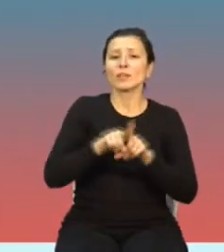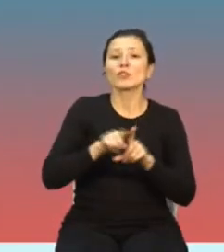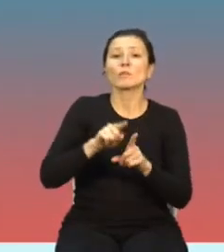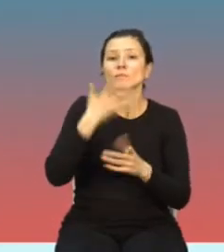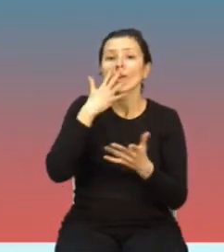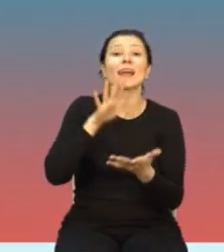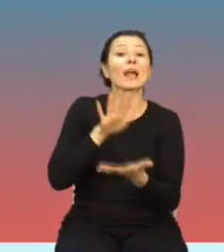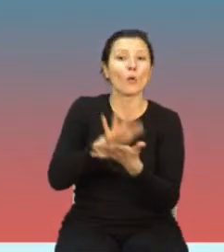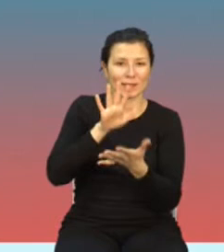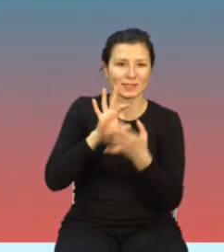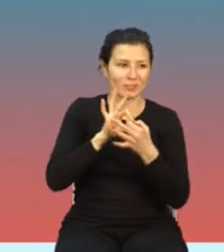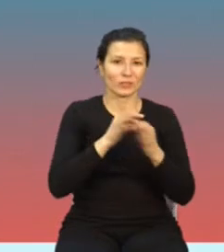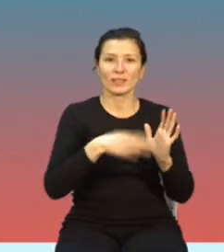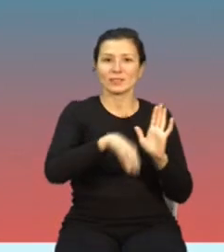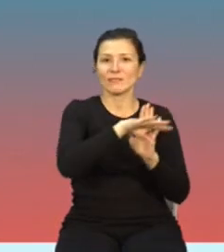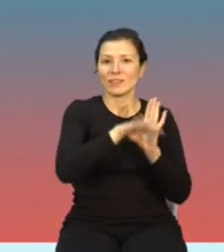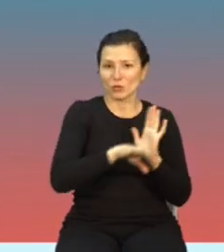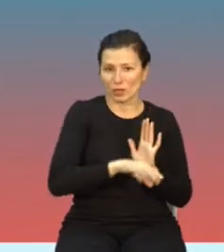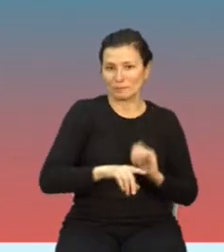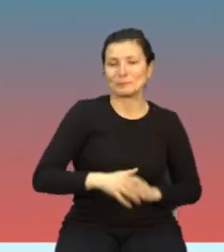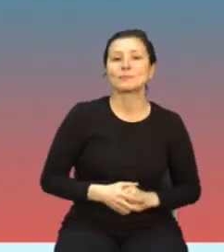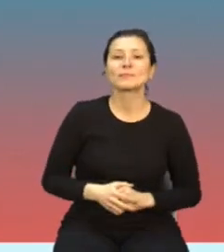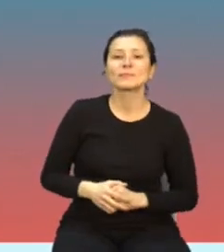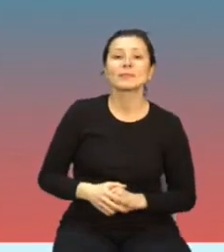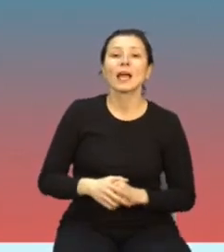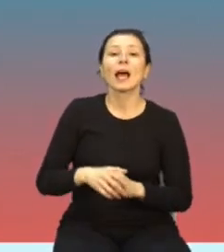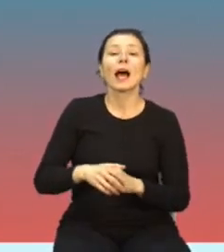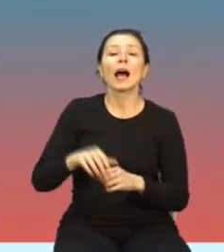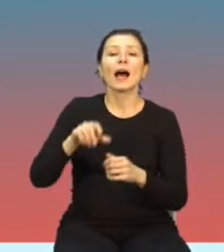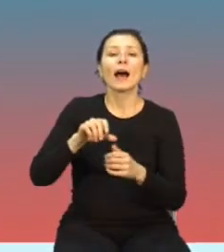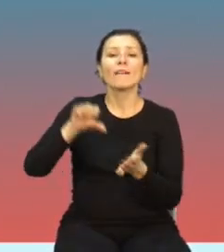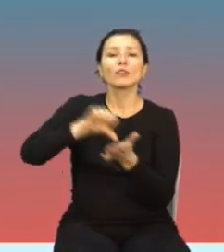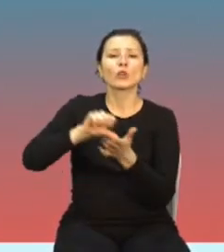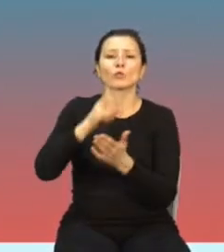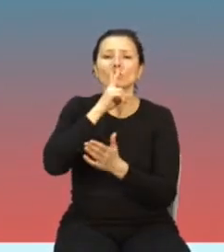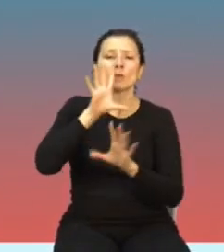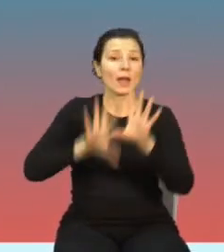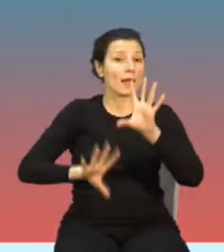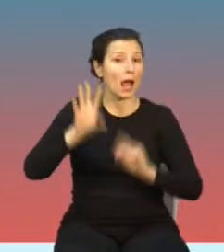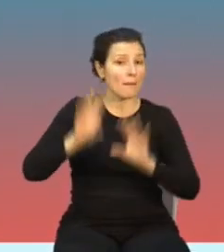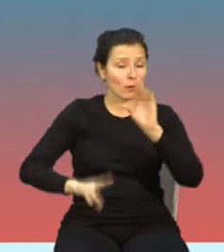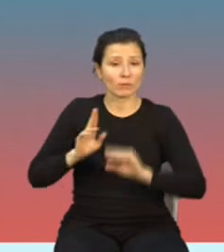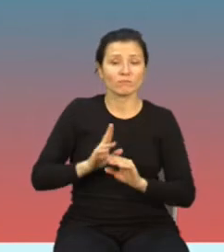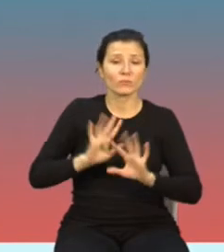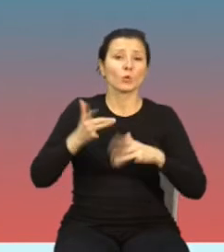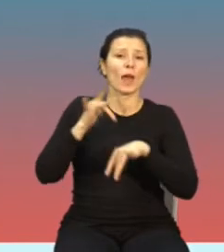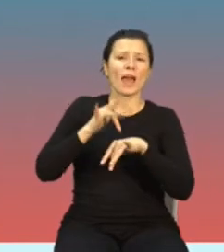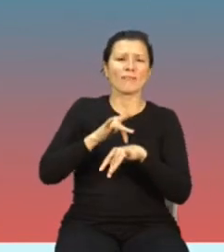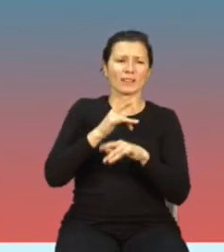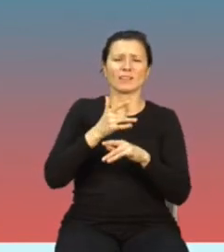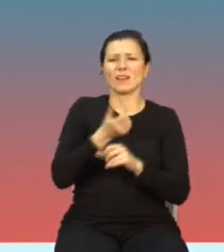wynikające z wytycznych. A pośrodku widzimy raport. Jest to raport, który jest wynikiem wieloletniej